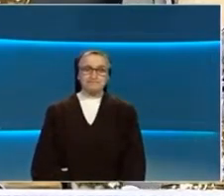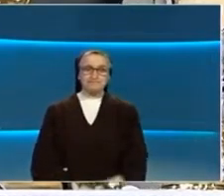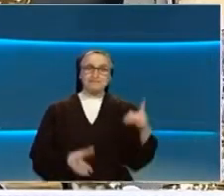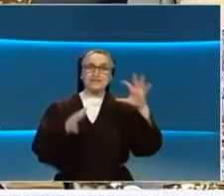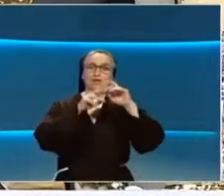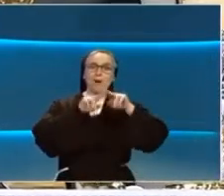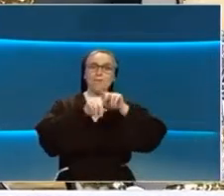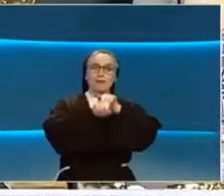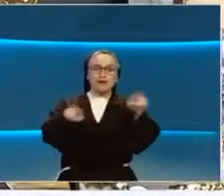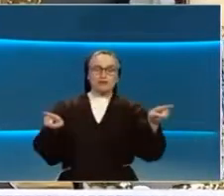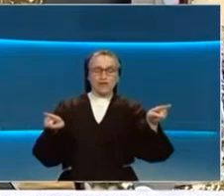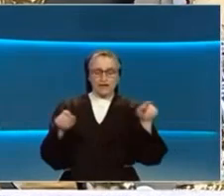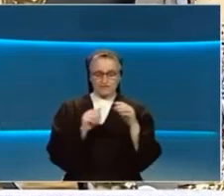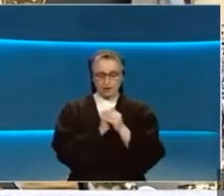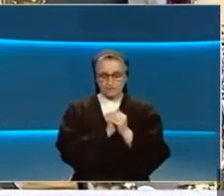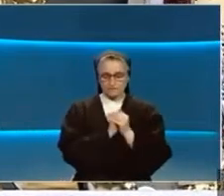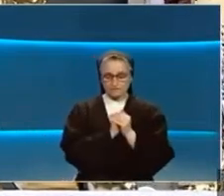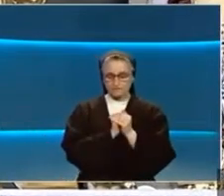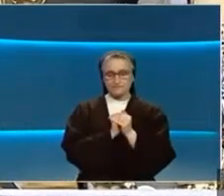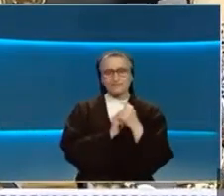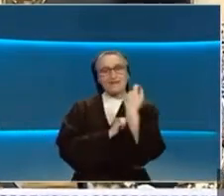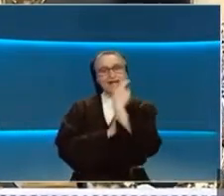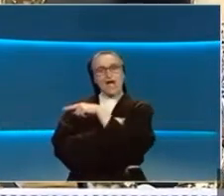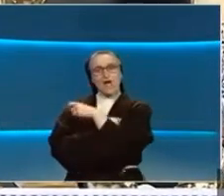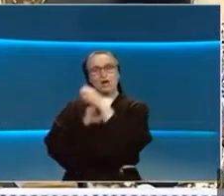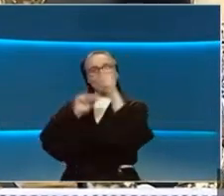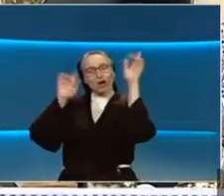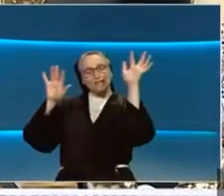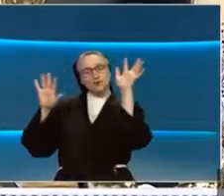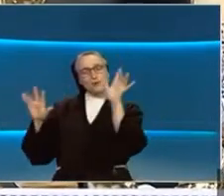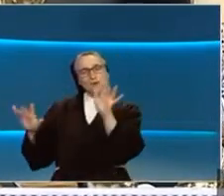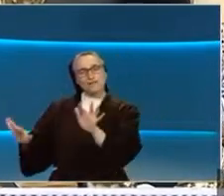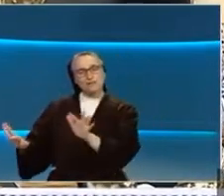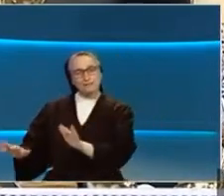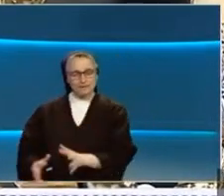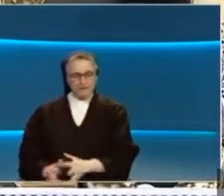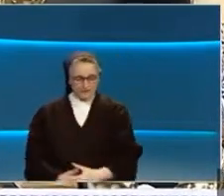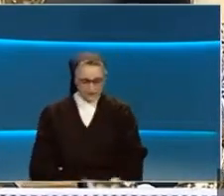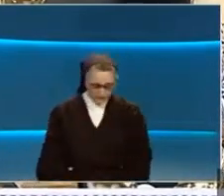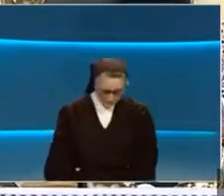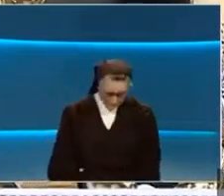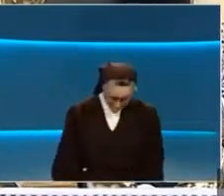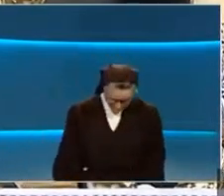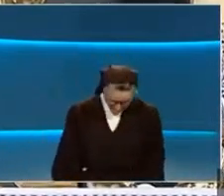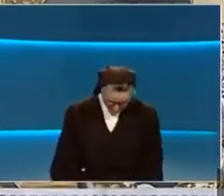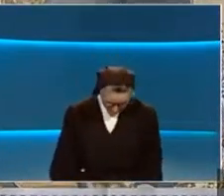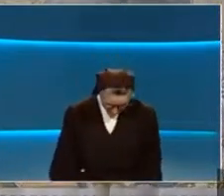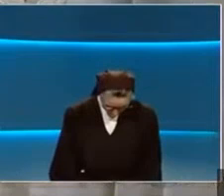Pax Domini sit semper vobiscum. Et cum spiritu tuo.